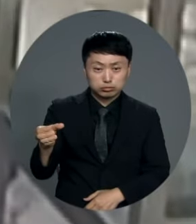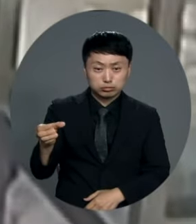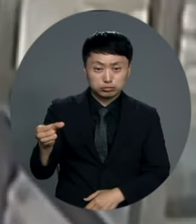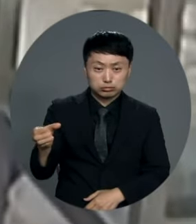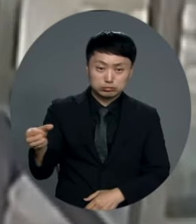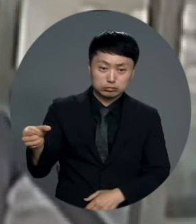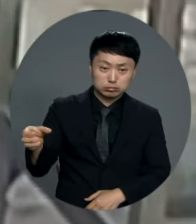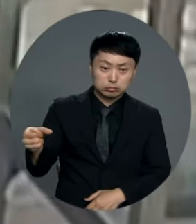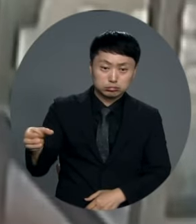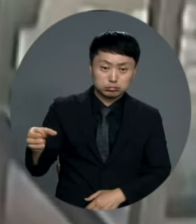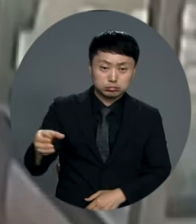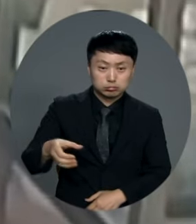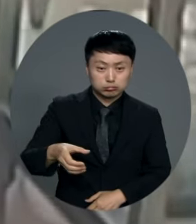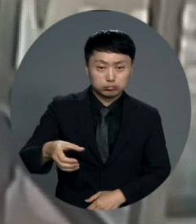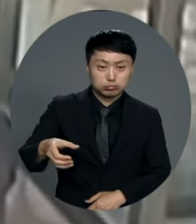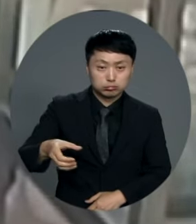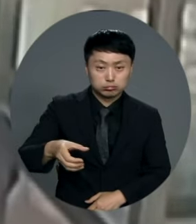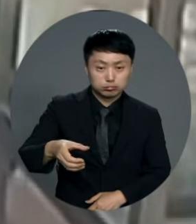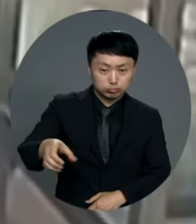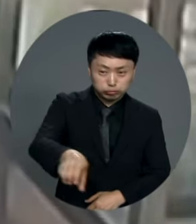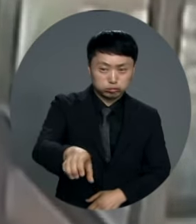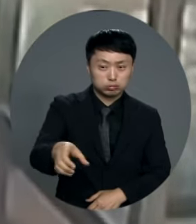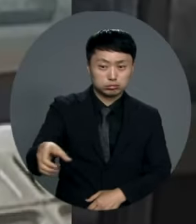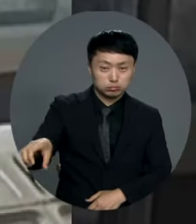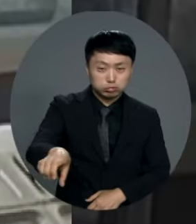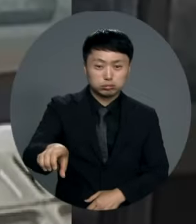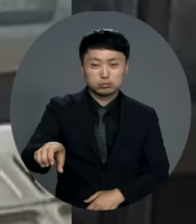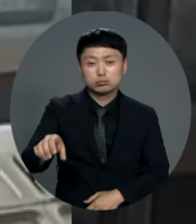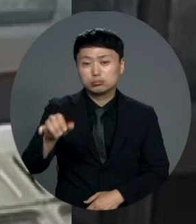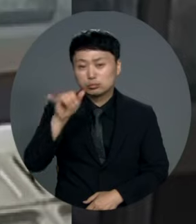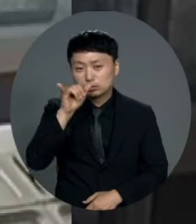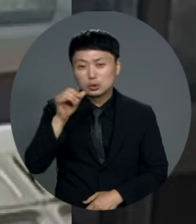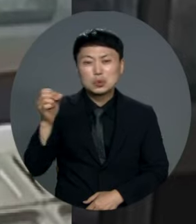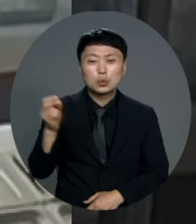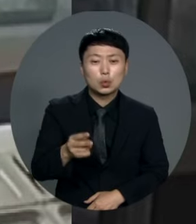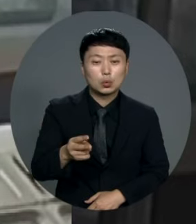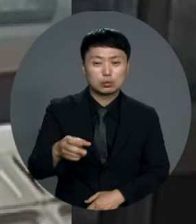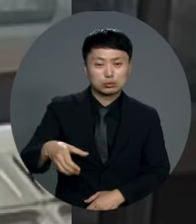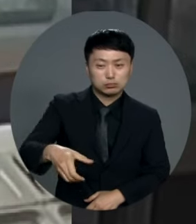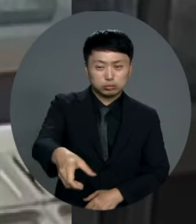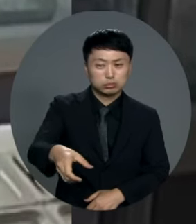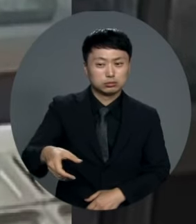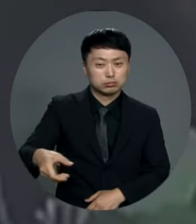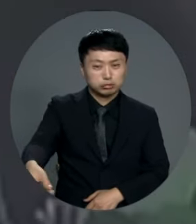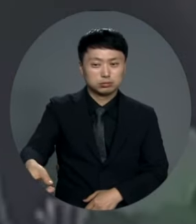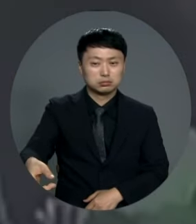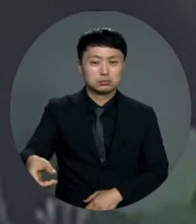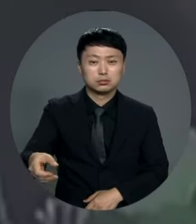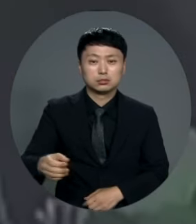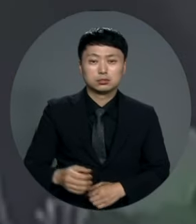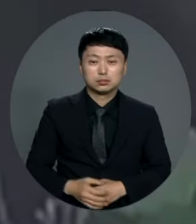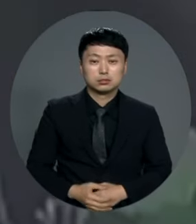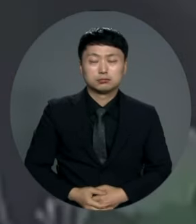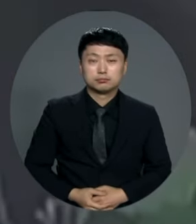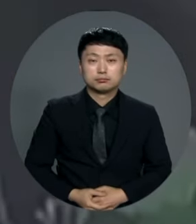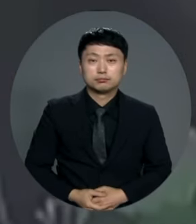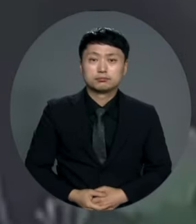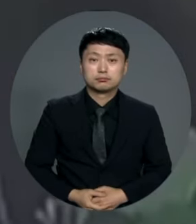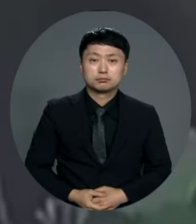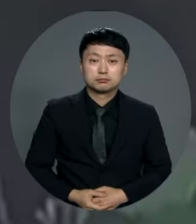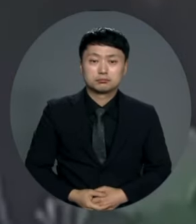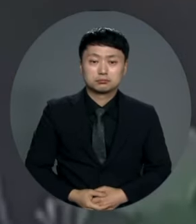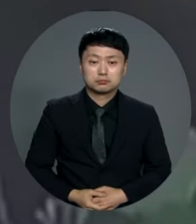있던 맥주를 그대로 바닥에 쏟습니다. 잠시 뒤 이 남성 맥주를 또 버립니다.